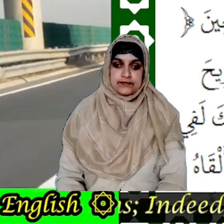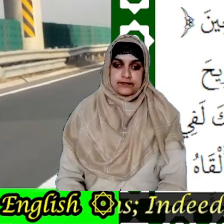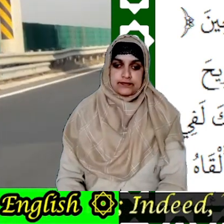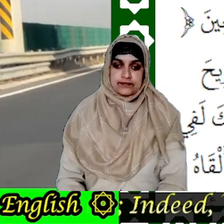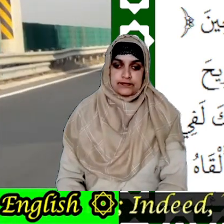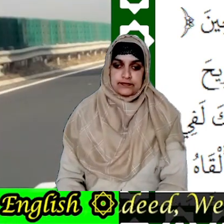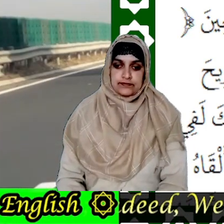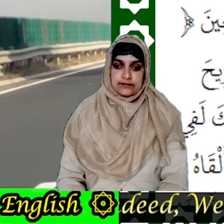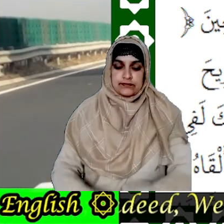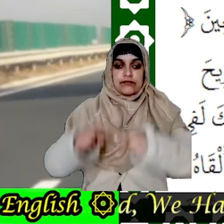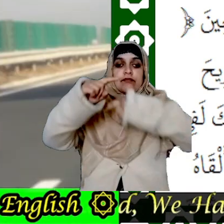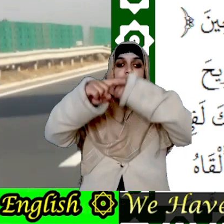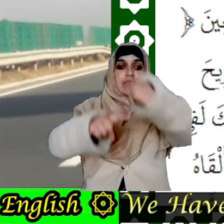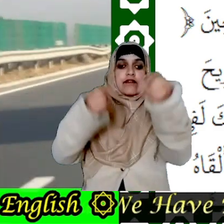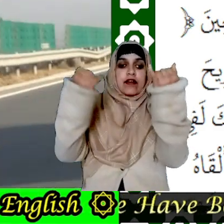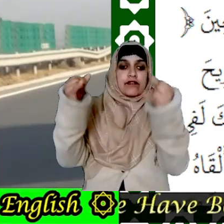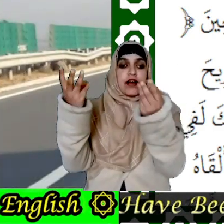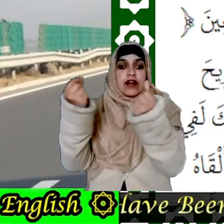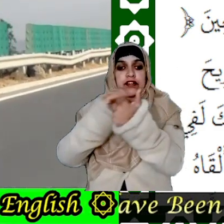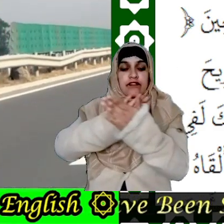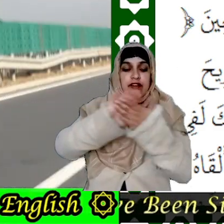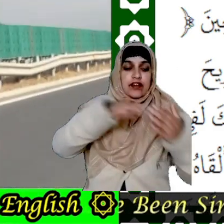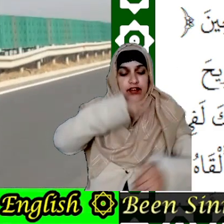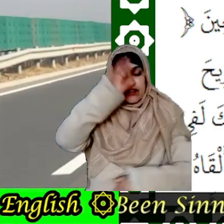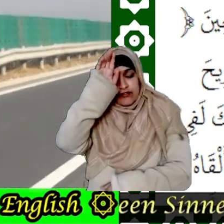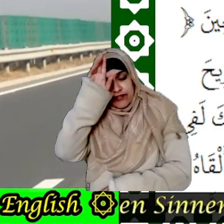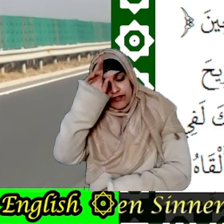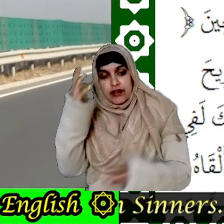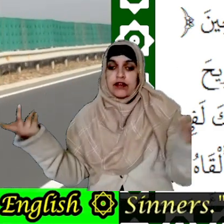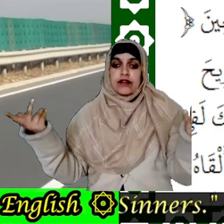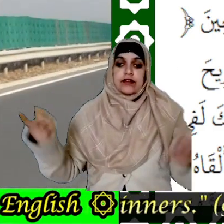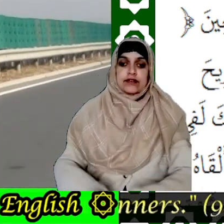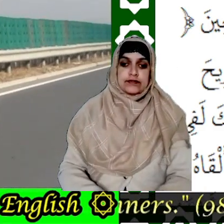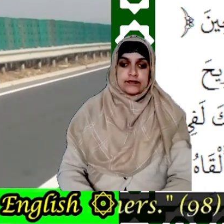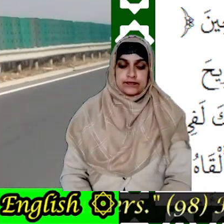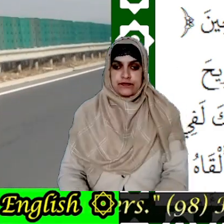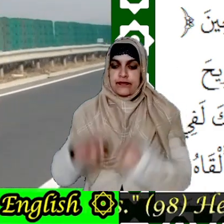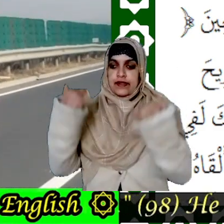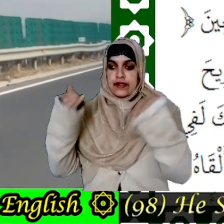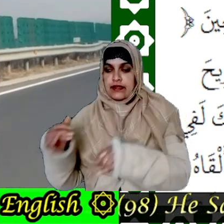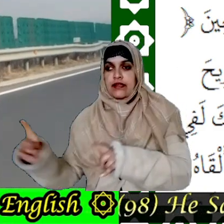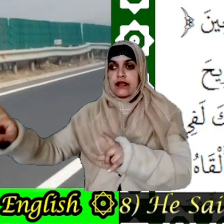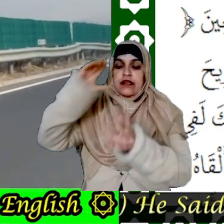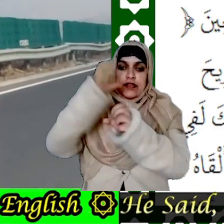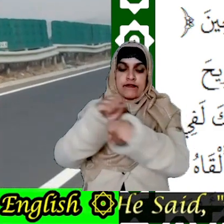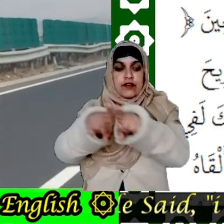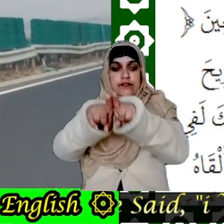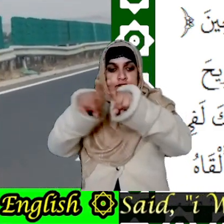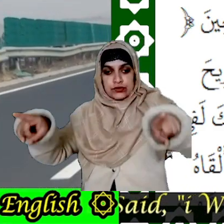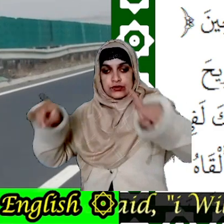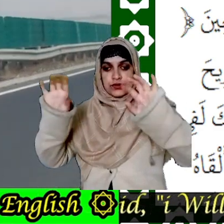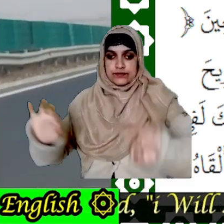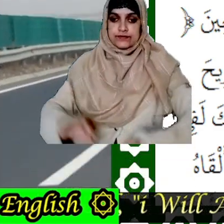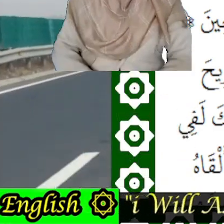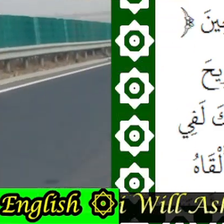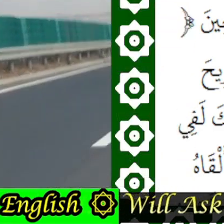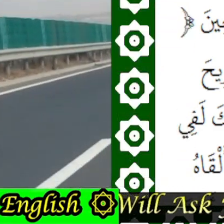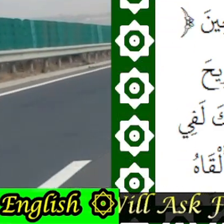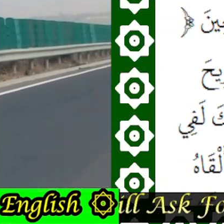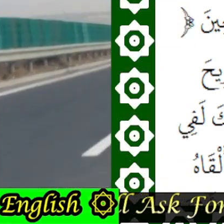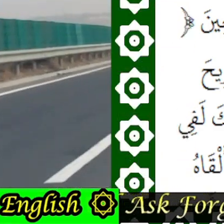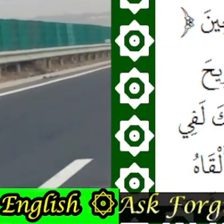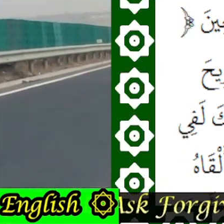ادو اسنا قووم سو باتني قوون عن جتشو باتني مجاهدي في حسنين امو ادو نتو تراسو